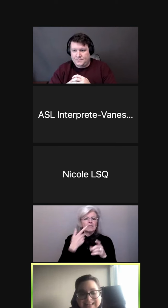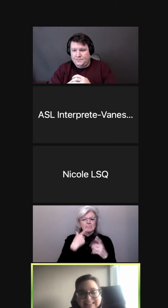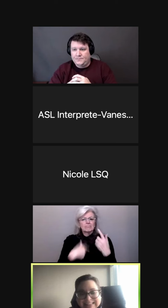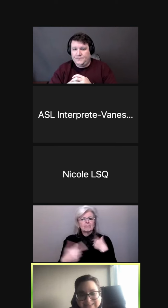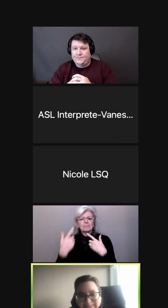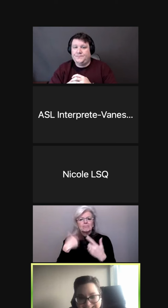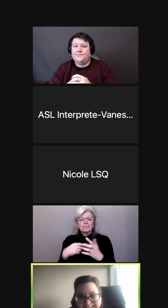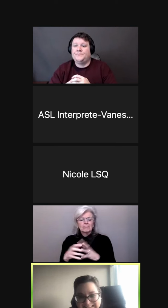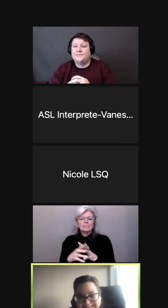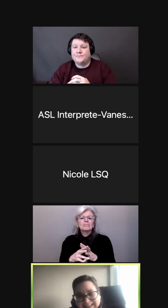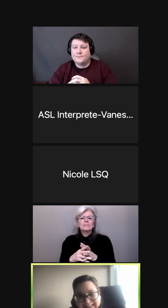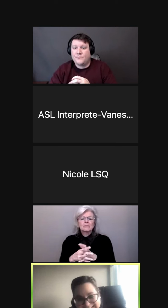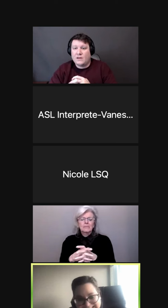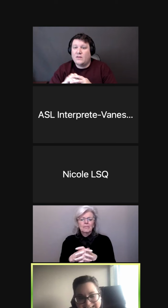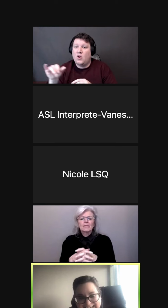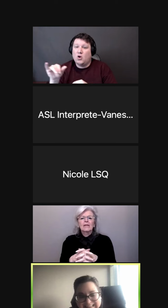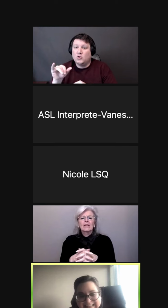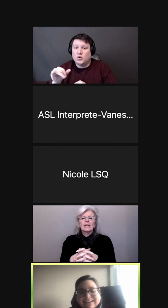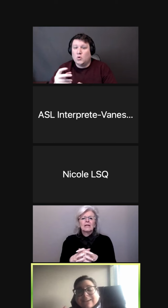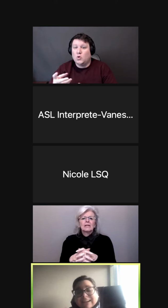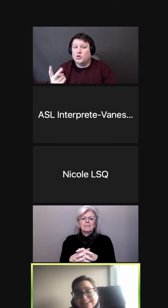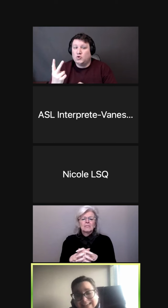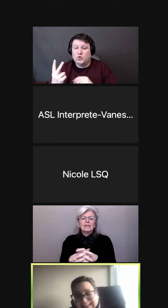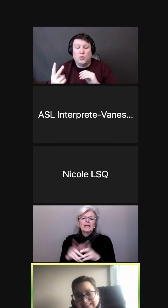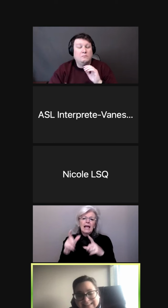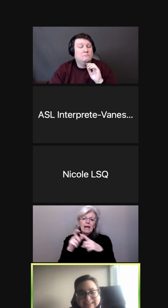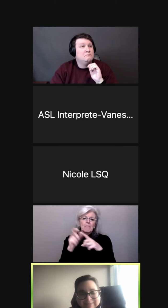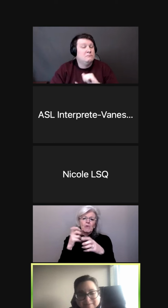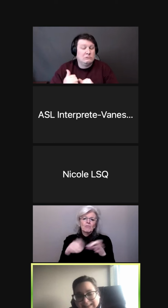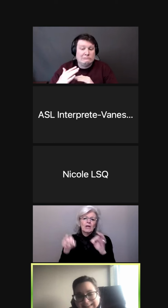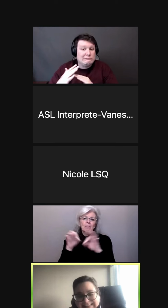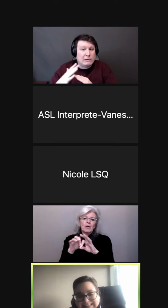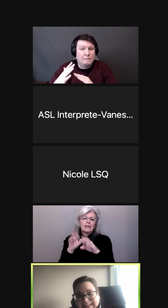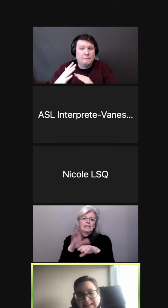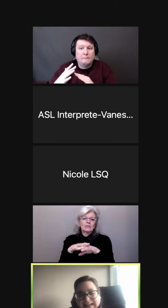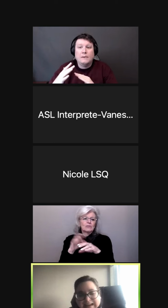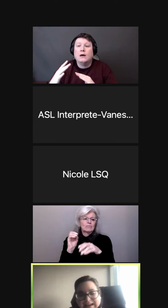Et les deux mots les plus importants sur la diapo.